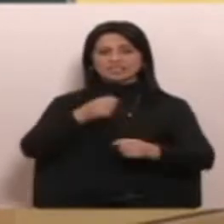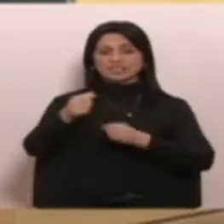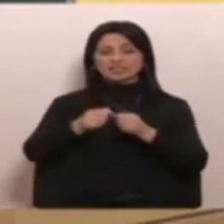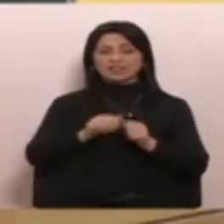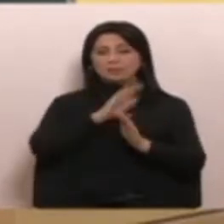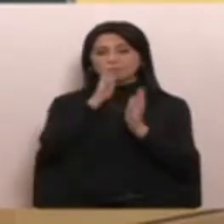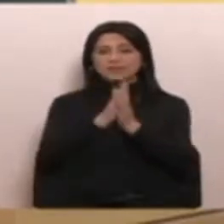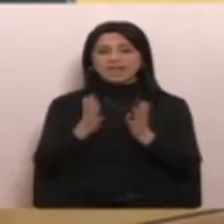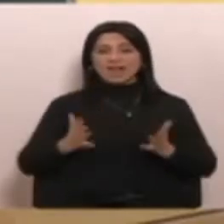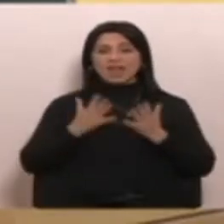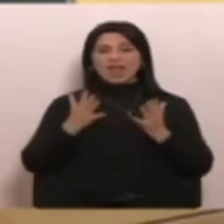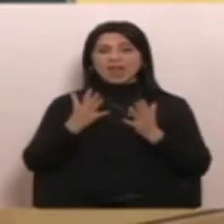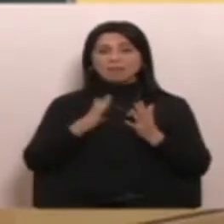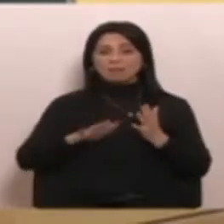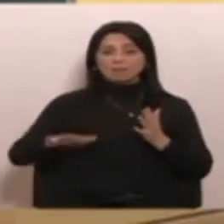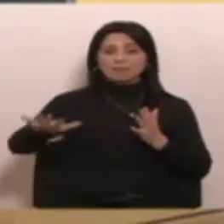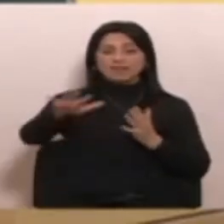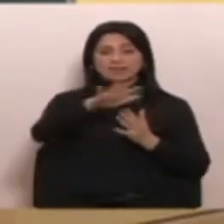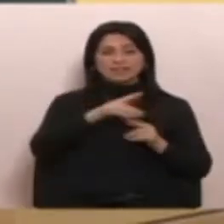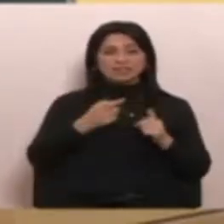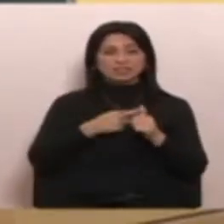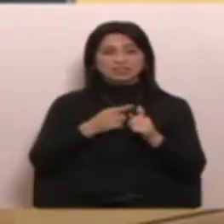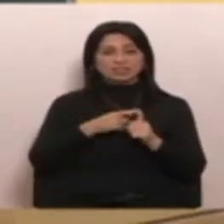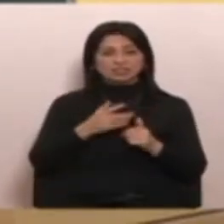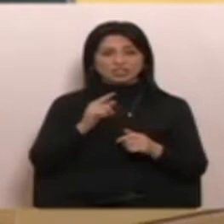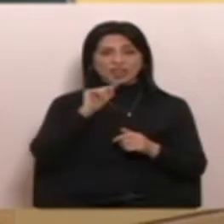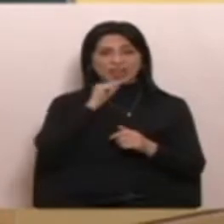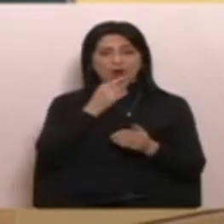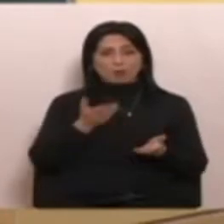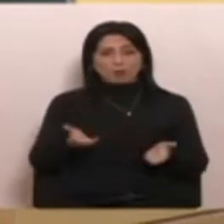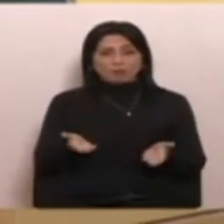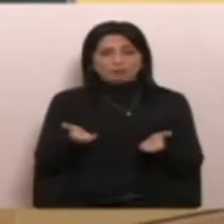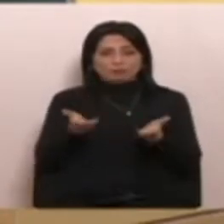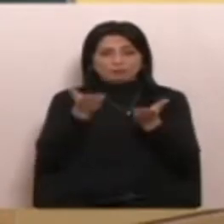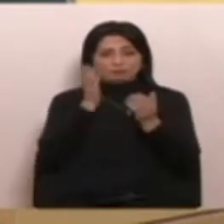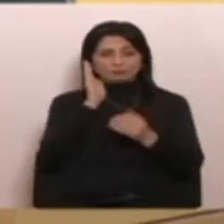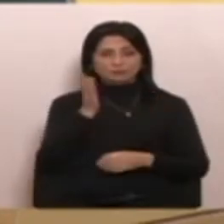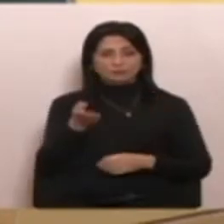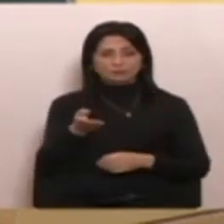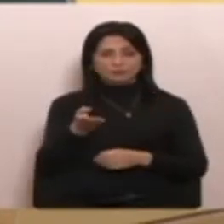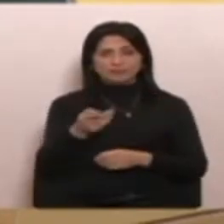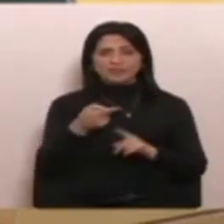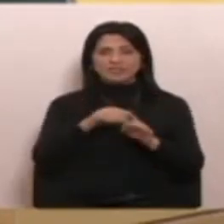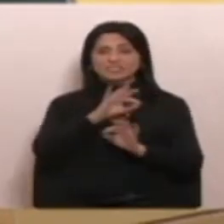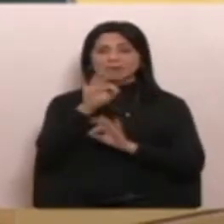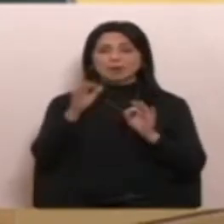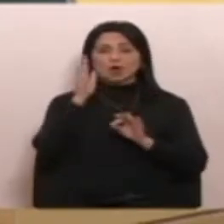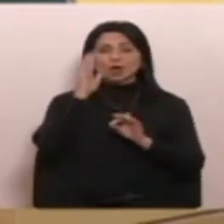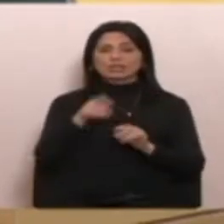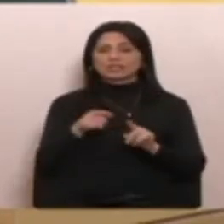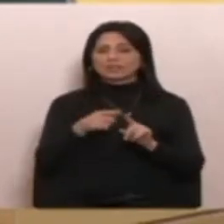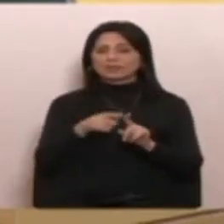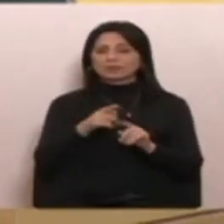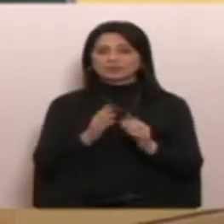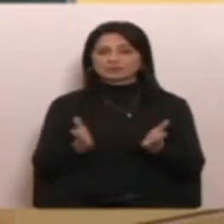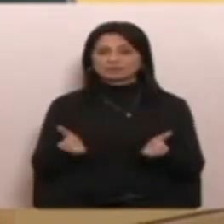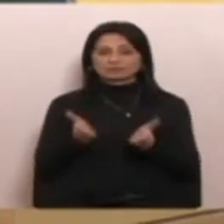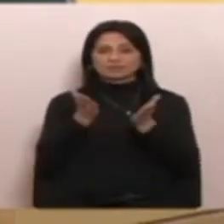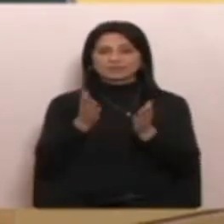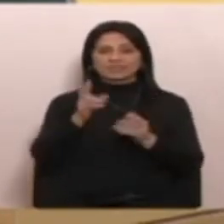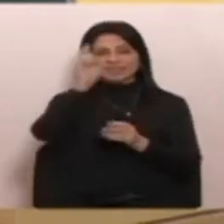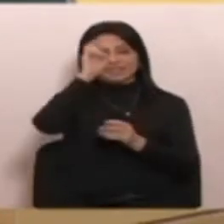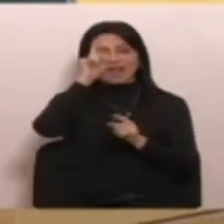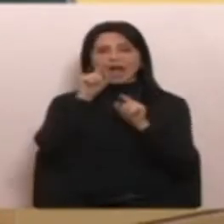რაც მთელი იმერეთის და ქვეყნის დასავლეთ ნაწილის ეკონომიკურ აღმავლობას მოასწავებს. ეს პროექტი იქნება ერთგვარი სინერგია